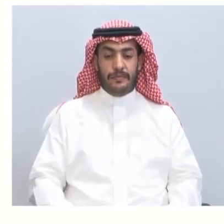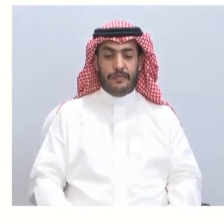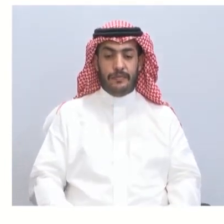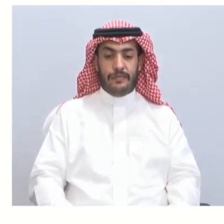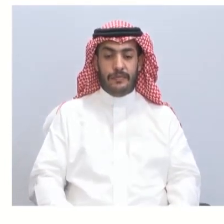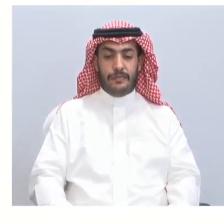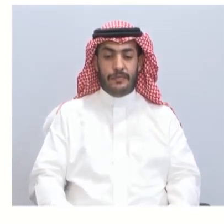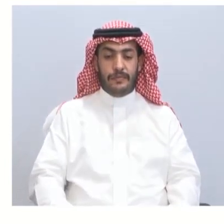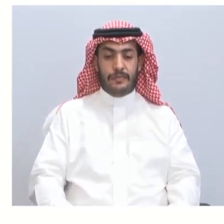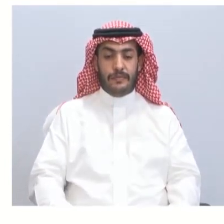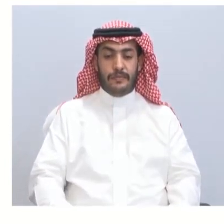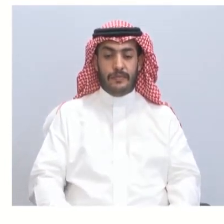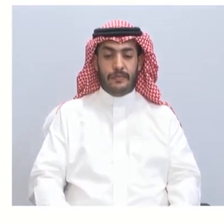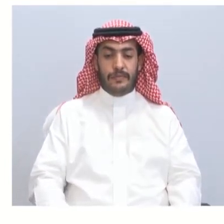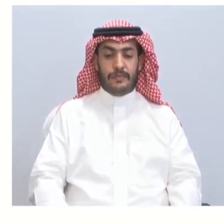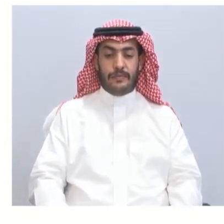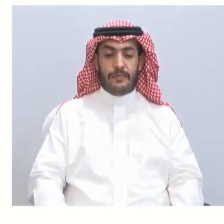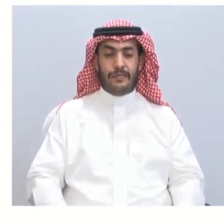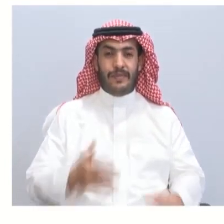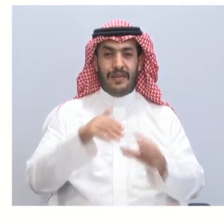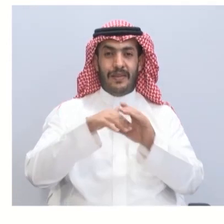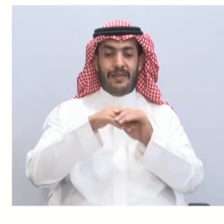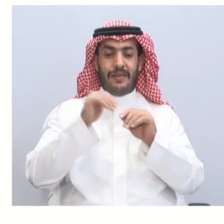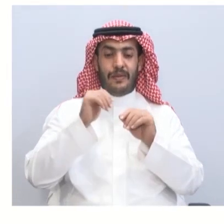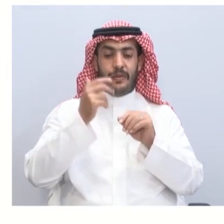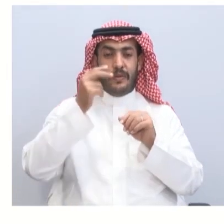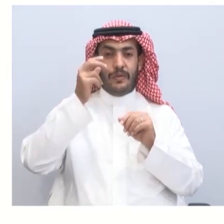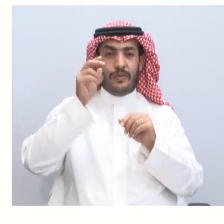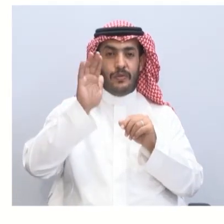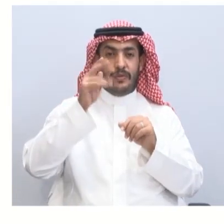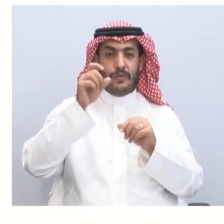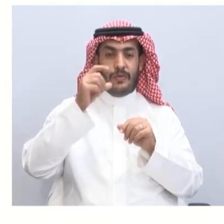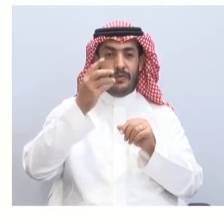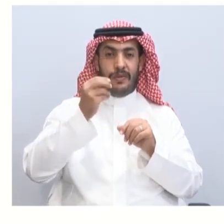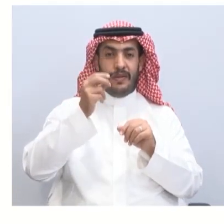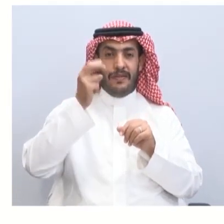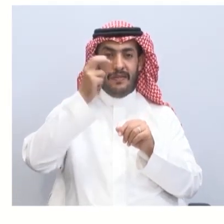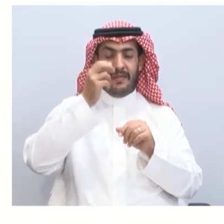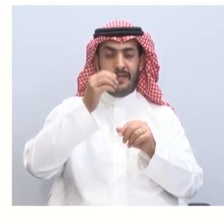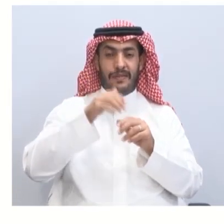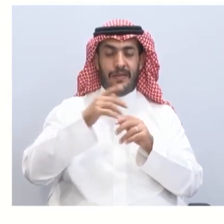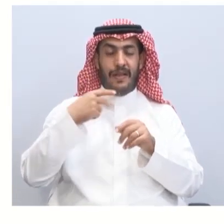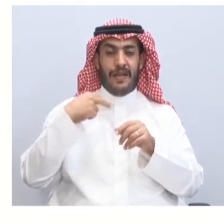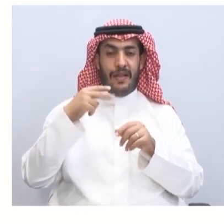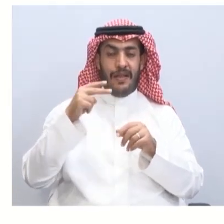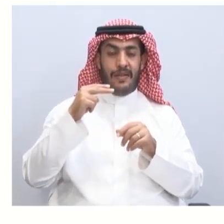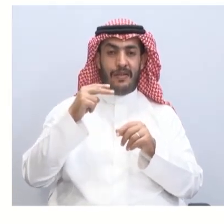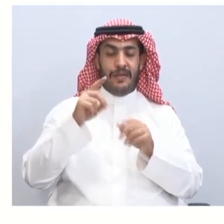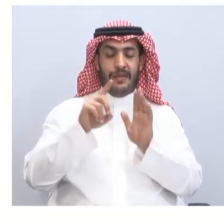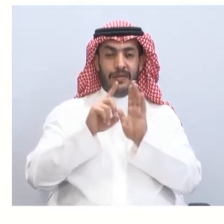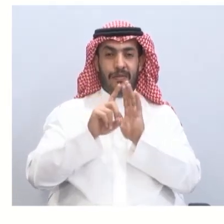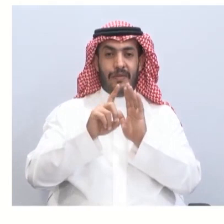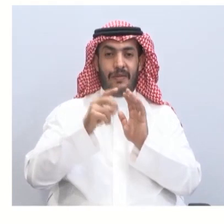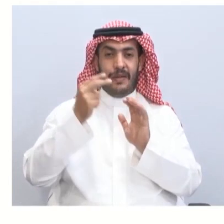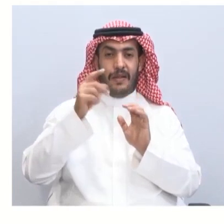للدوله منها خروج سعود بن فيصل على اخيه الامام